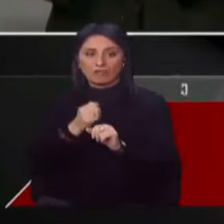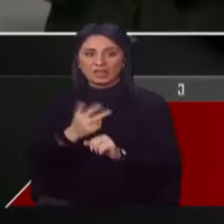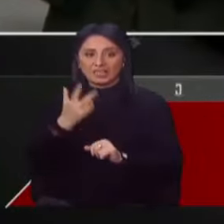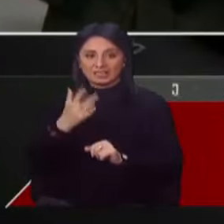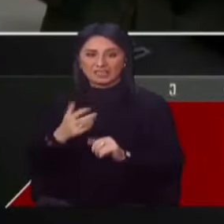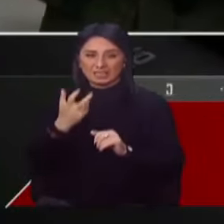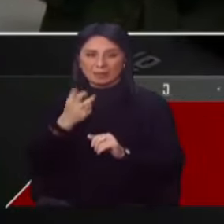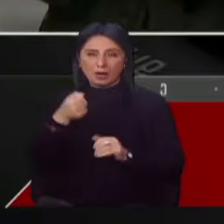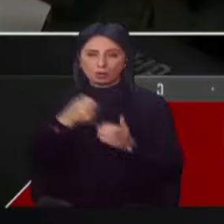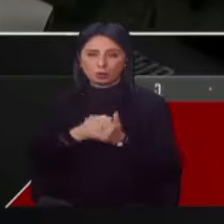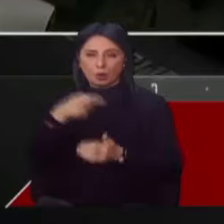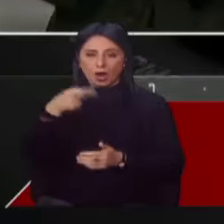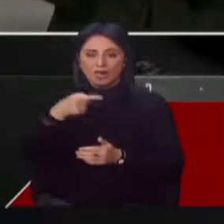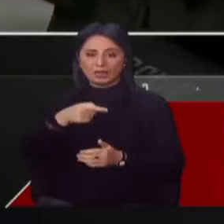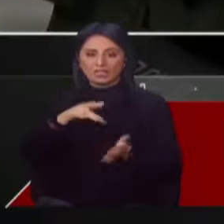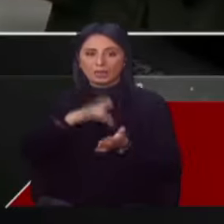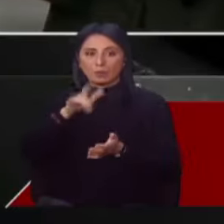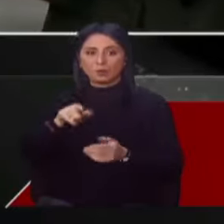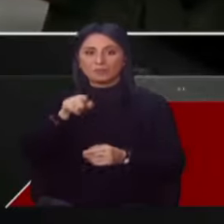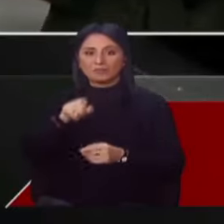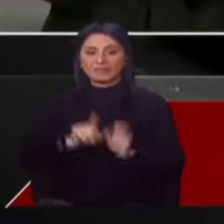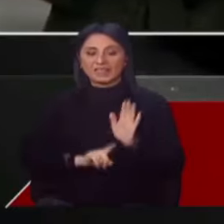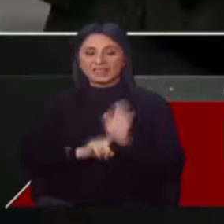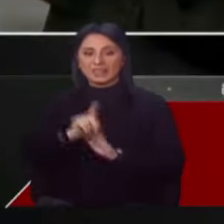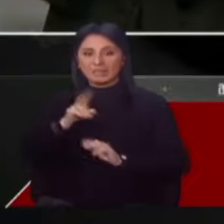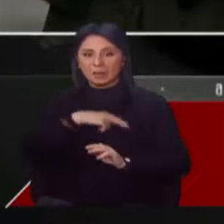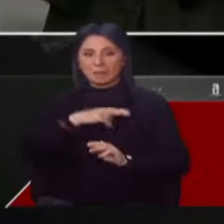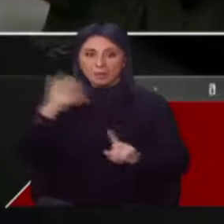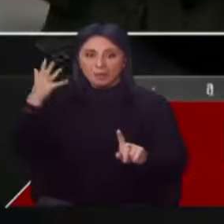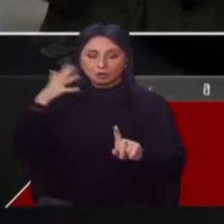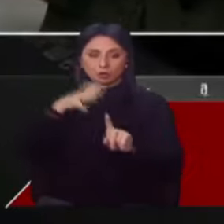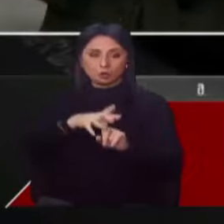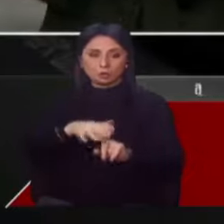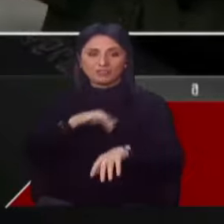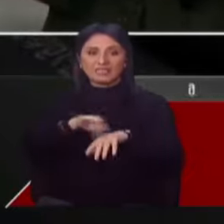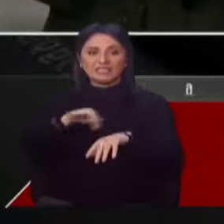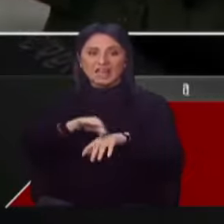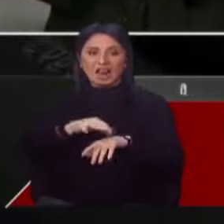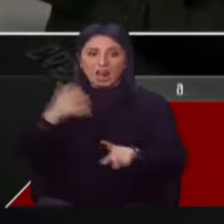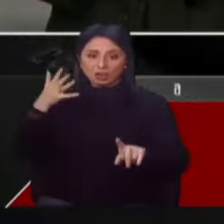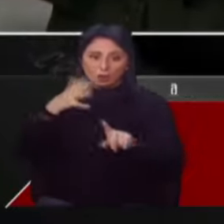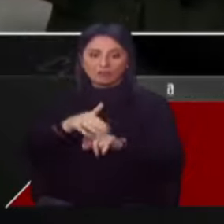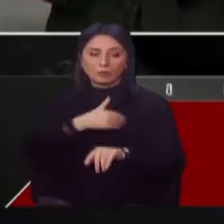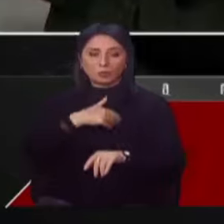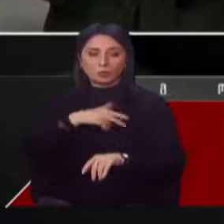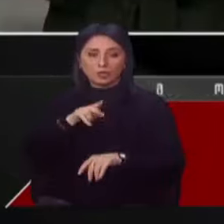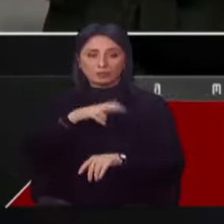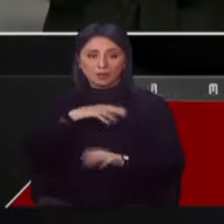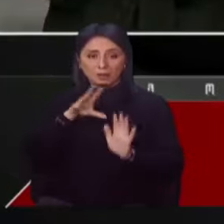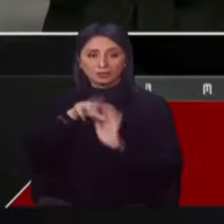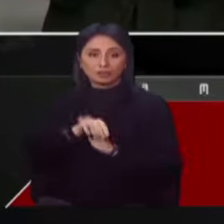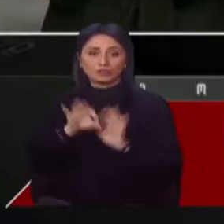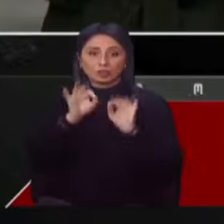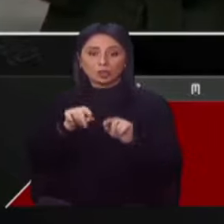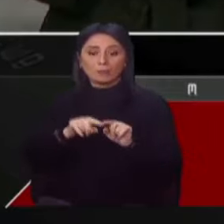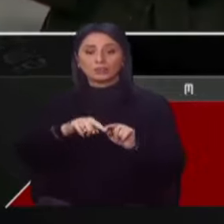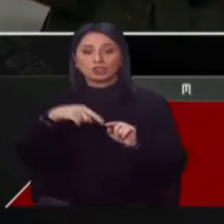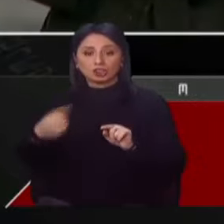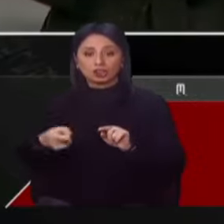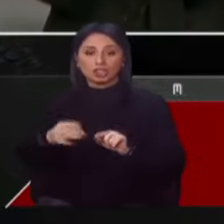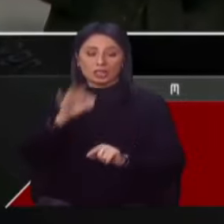300-დან დაახლოებით 1000 მოქალაქემდე, რომ მათ დაეწყოთ პარლამენტის შტურმი და ისინი ძალადობრივად შესულიყვნენ საკანონმდებლო ორგანოში, სწორედ ამის